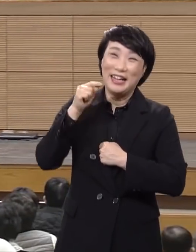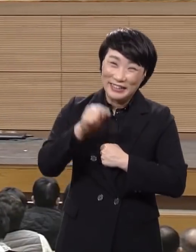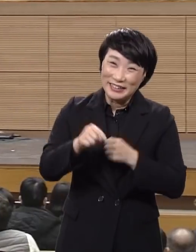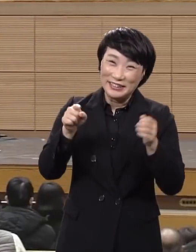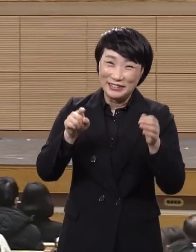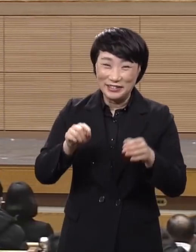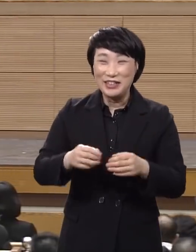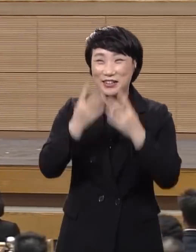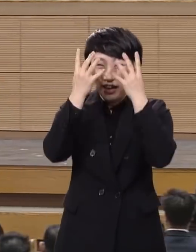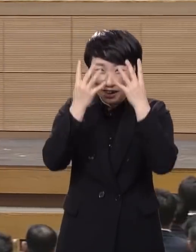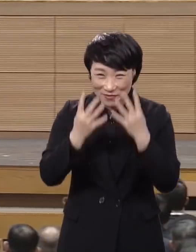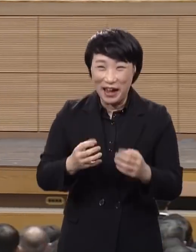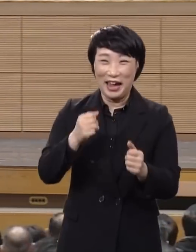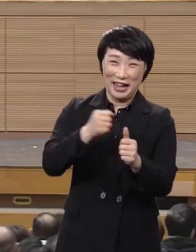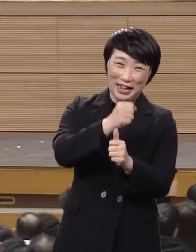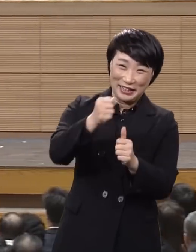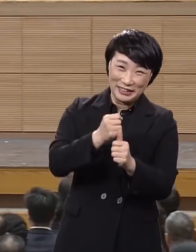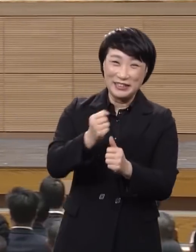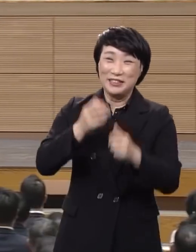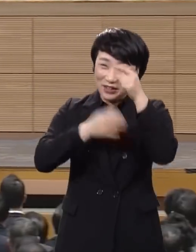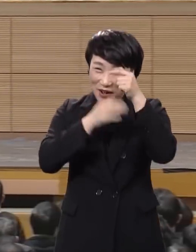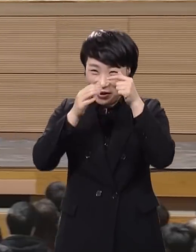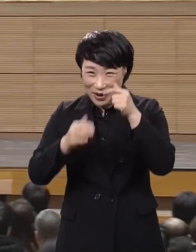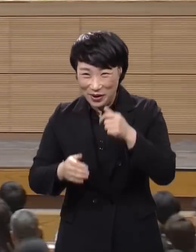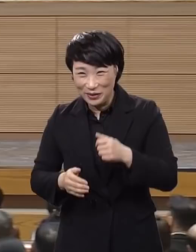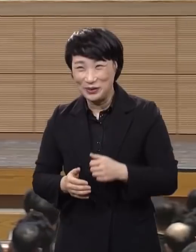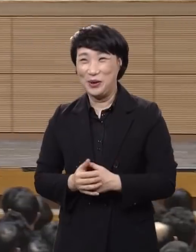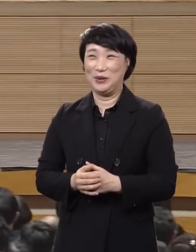지켰네. 복중에 매인